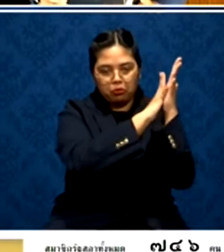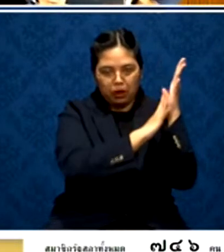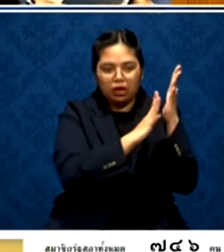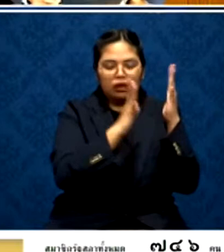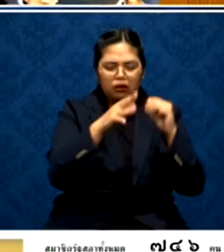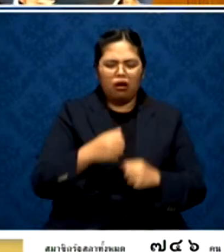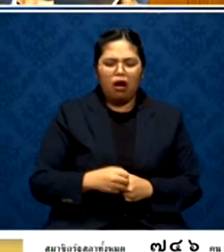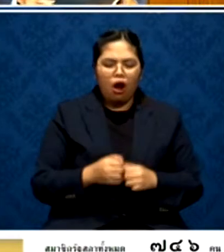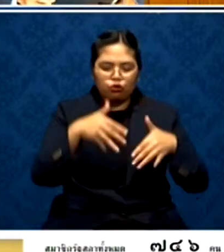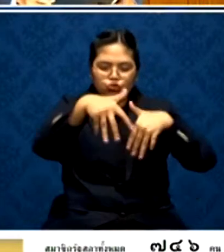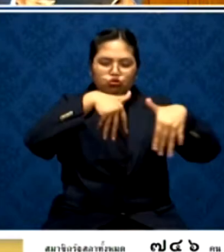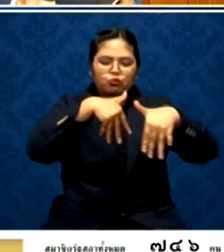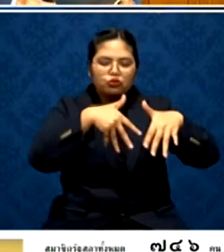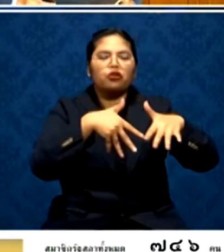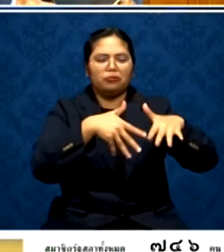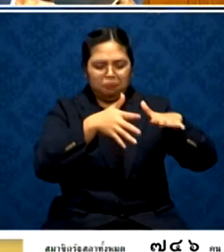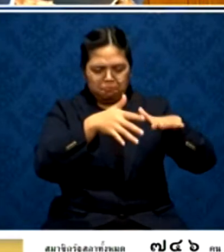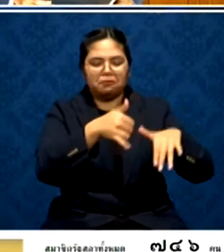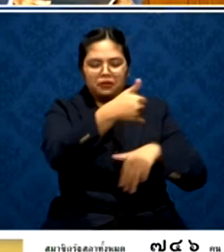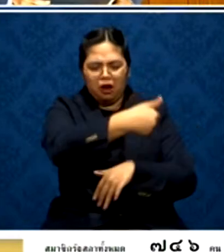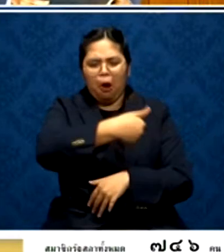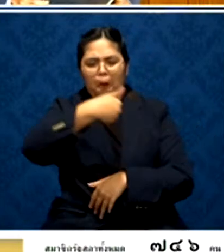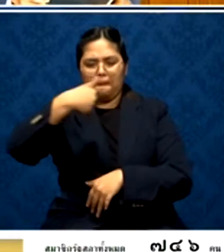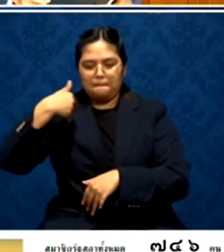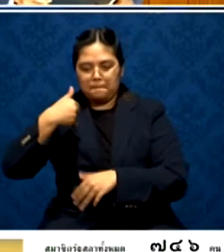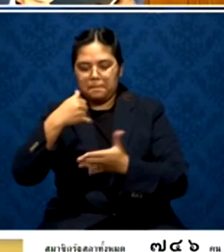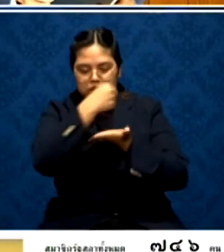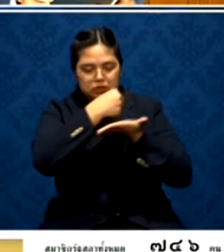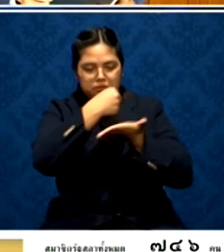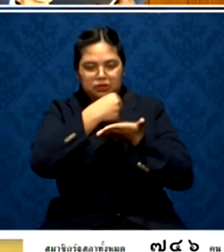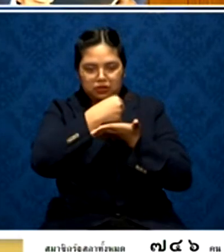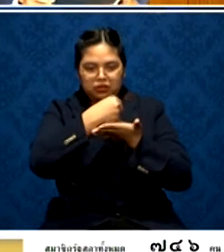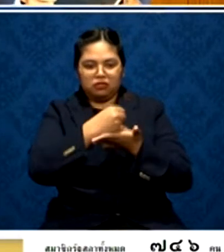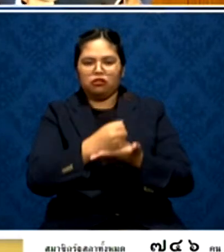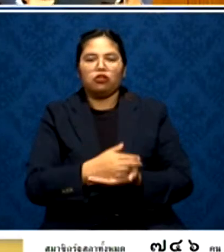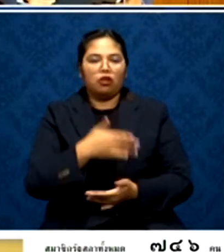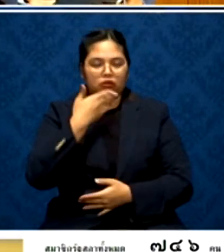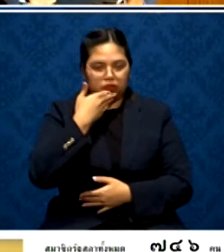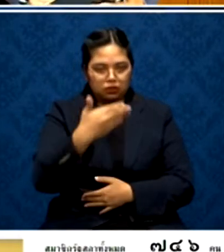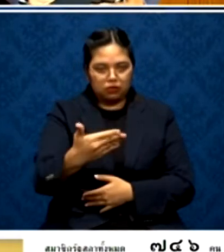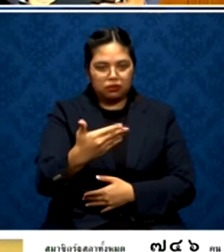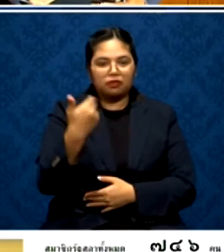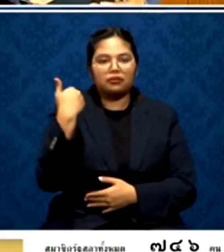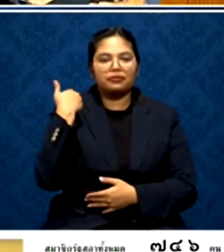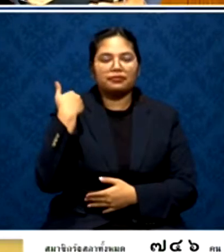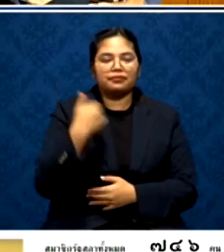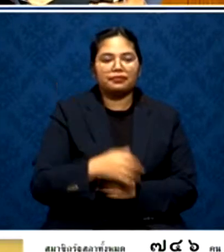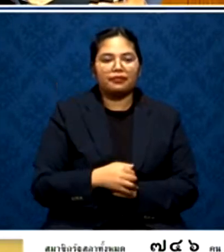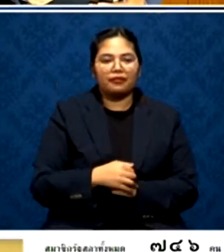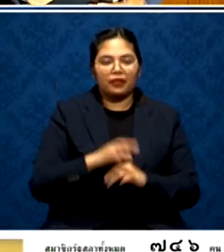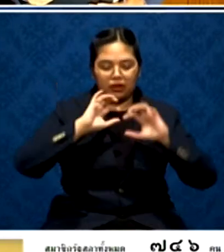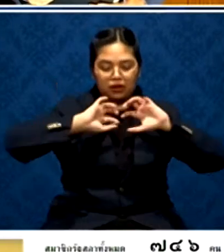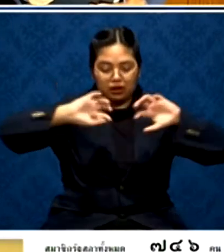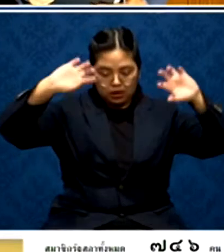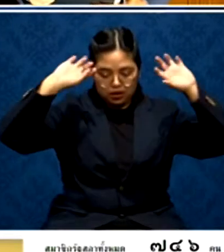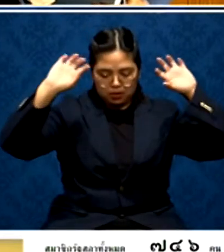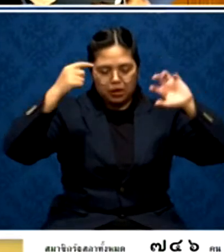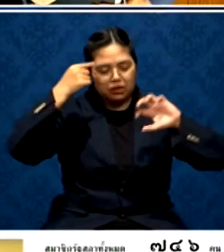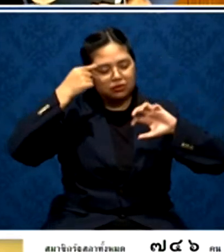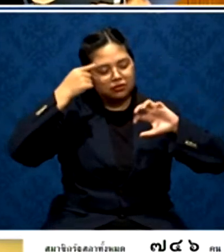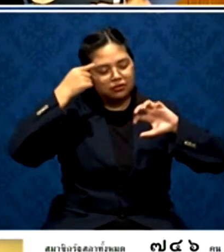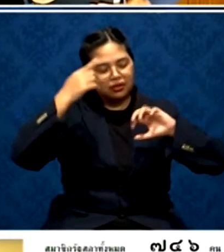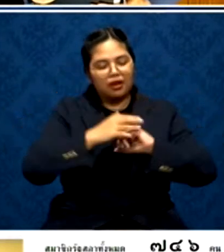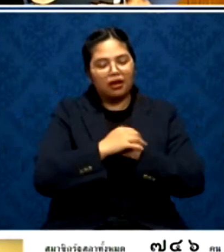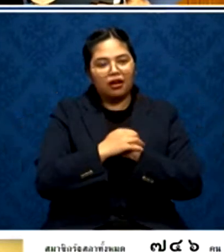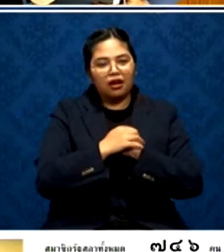ติดอย่างถาวรนอกจากนี้รัฐบาลจะดำเนินแนวทางนโยบายการใช้ประโยชน์